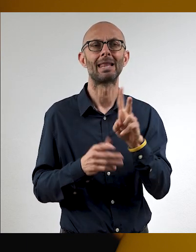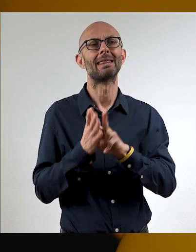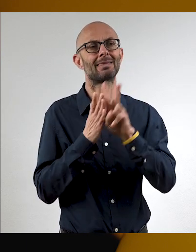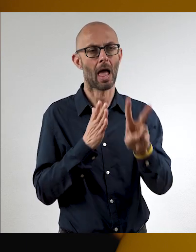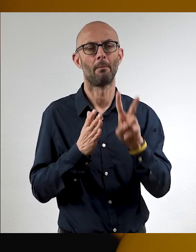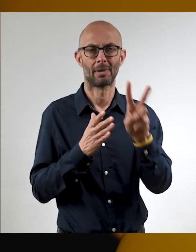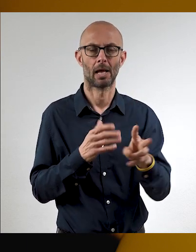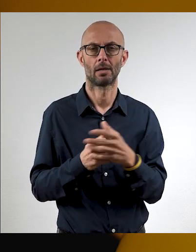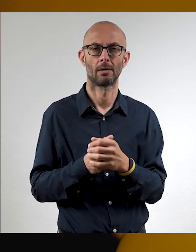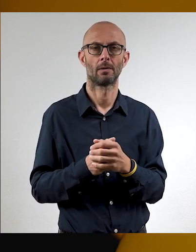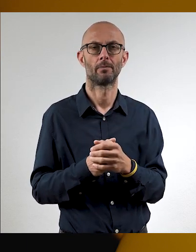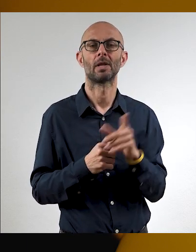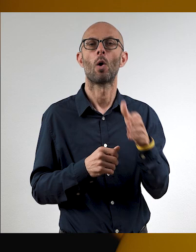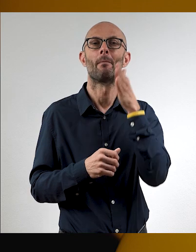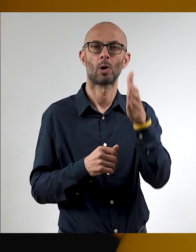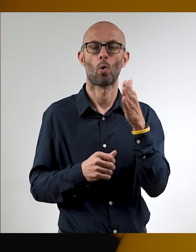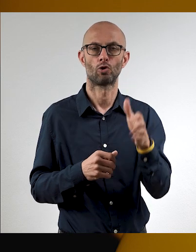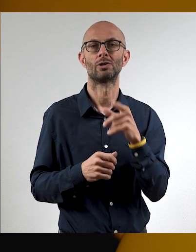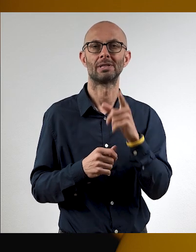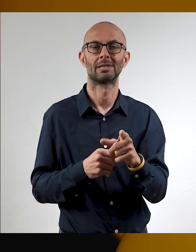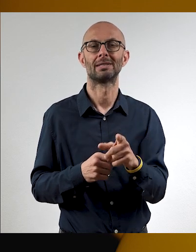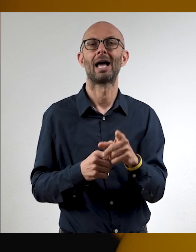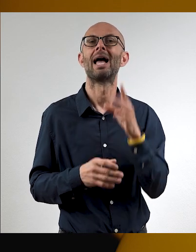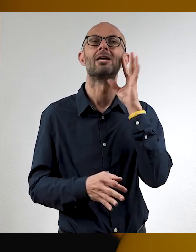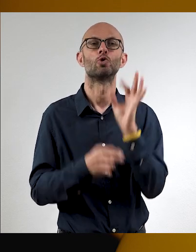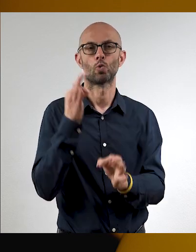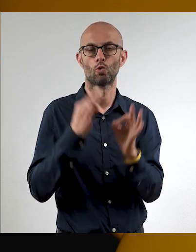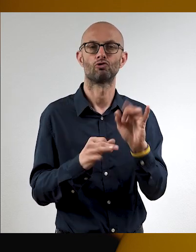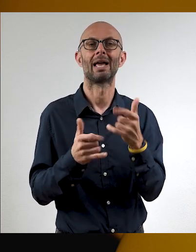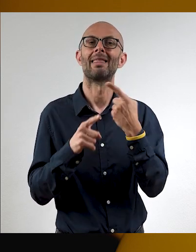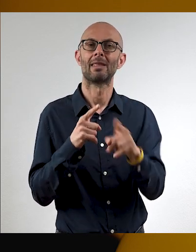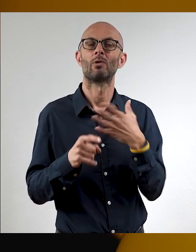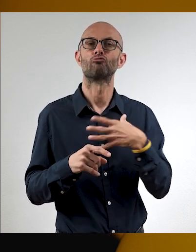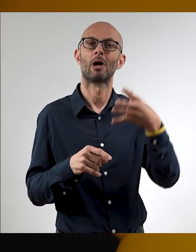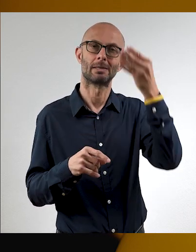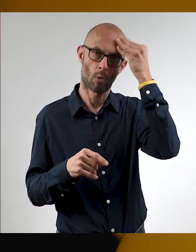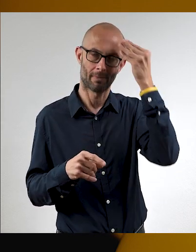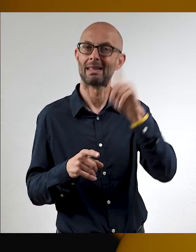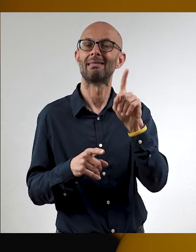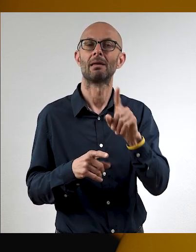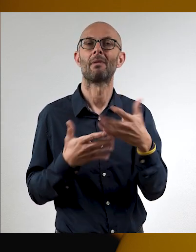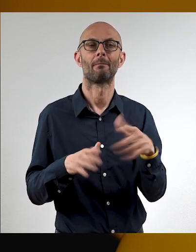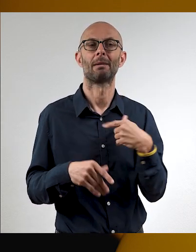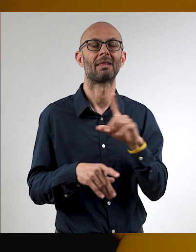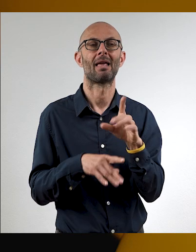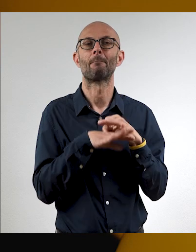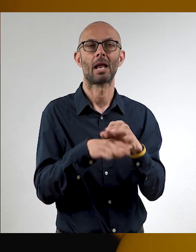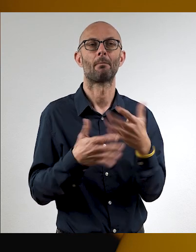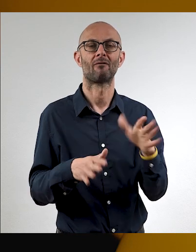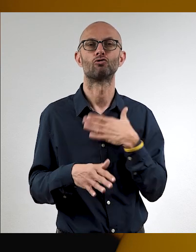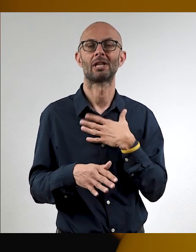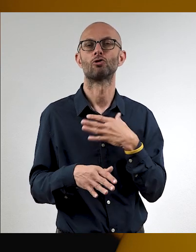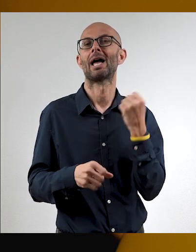naprej v prihodnost. Ta izkušnja je del našega spomina, ni pa več, ne vodi pa več